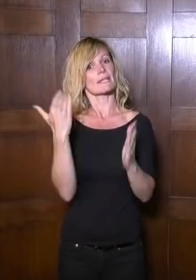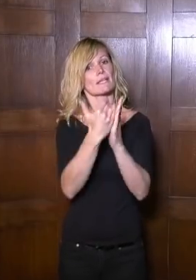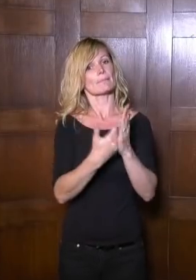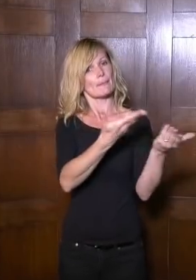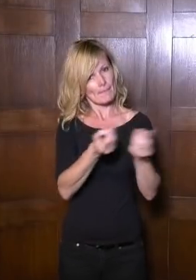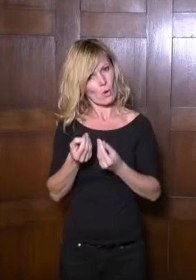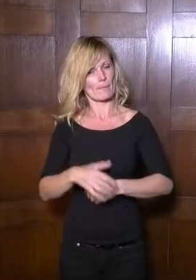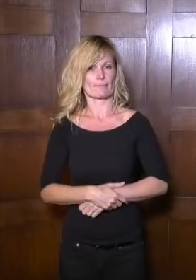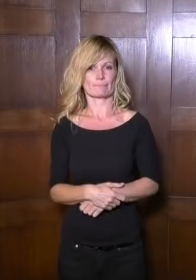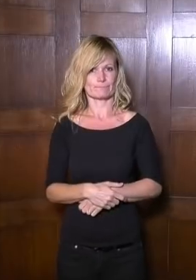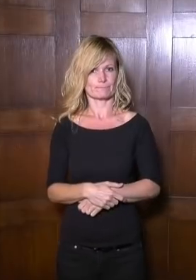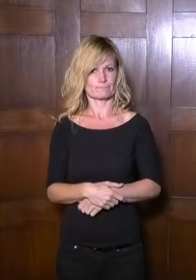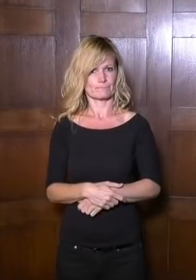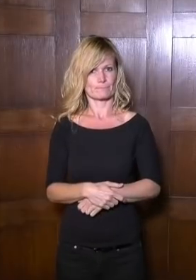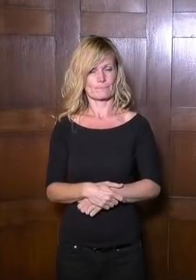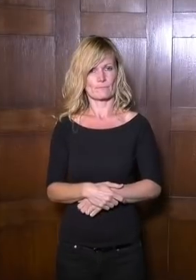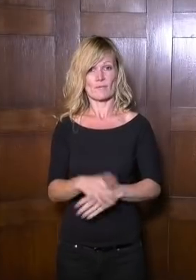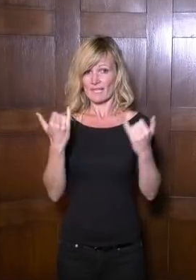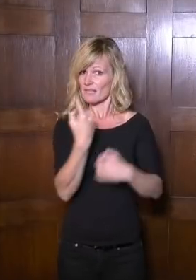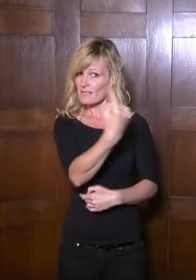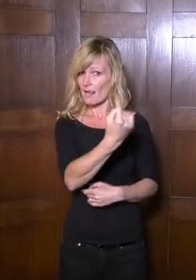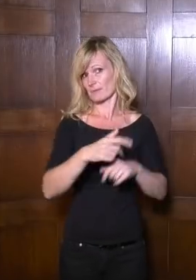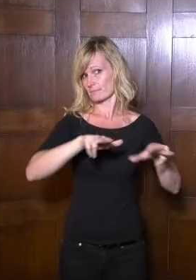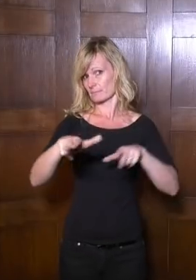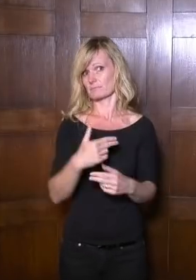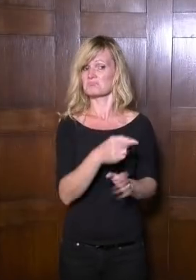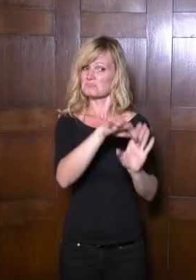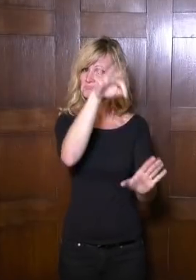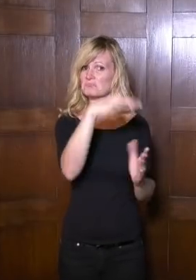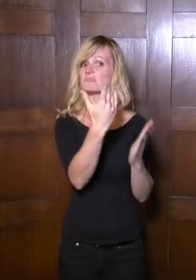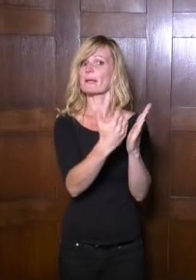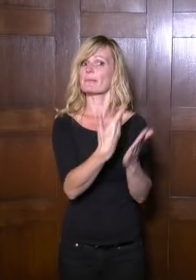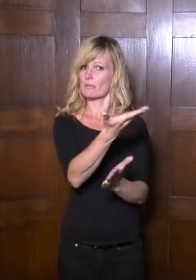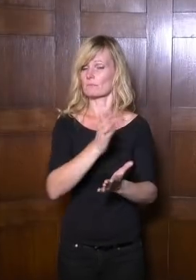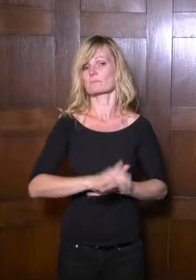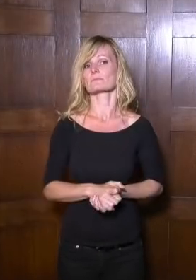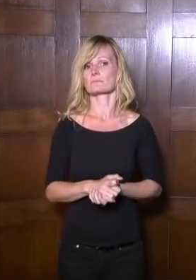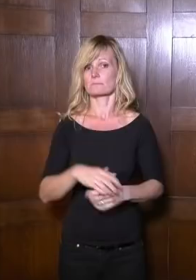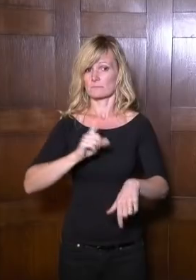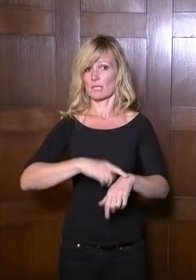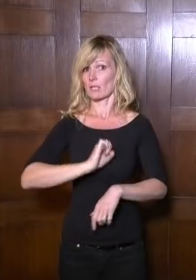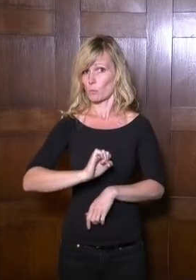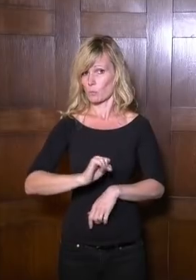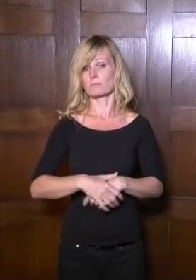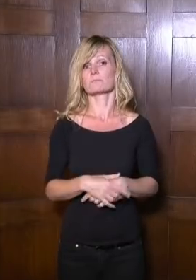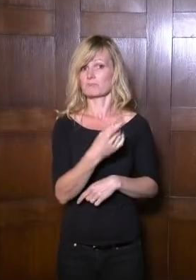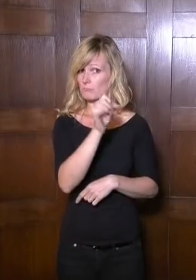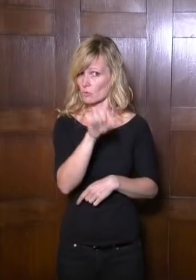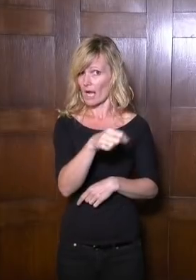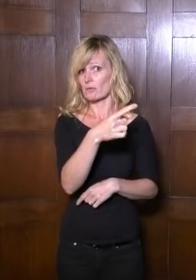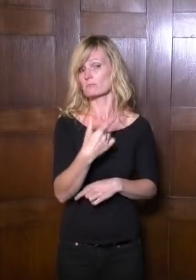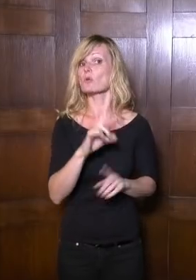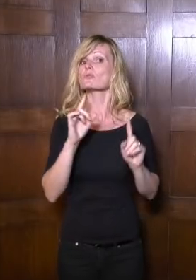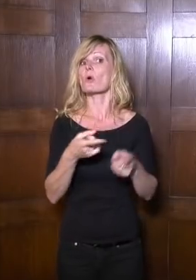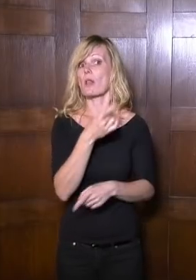bekommen. Es liegt jetzt in Ihrer Hand, einen geeigneten Termin zu finden. Die Zeit drängt und Sie könnten und